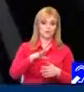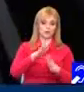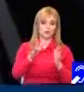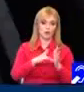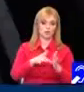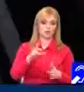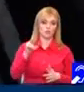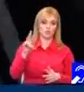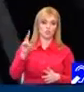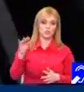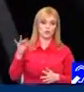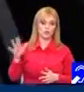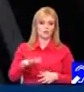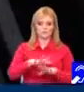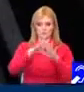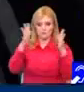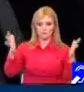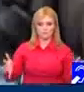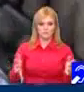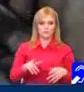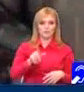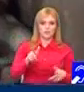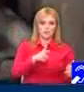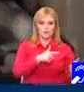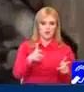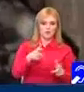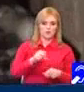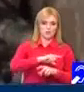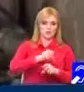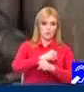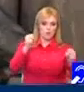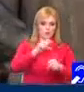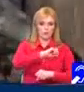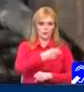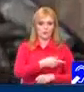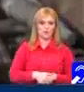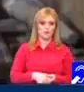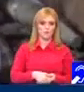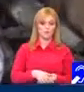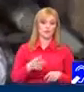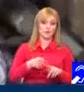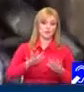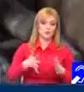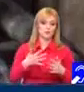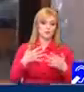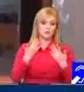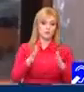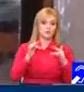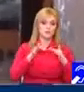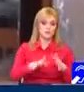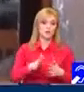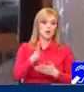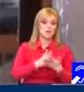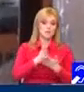orașul Nijni Novgorod, un întreg arsenal, în special dispozitive explozibile improvizate de mare putere. În acest caz a fost deschisă o anchetă,